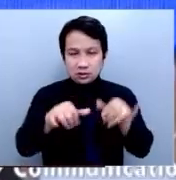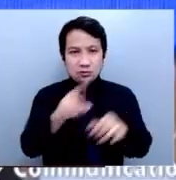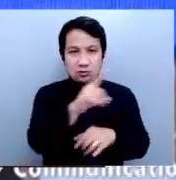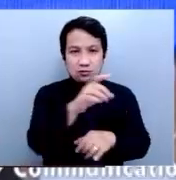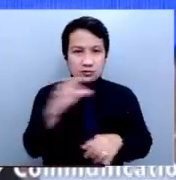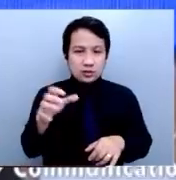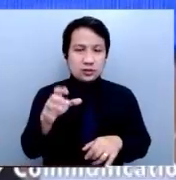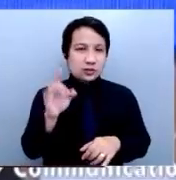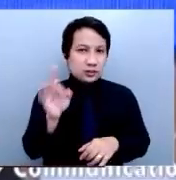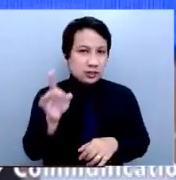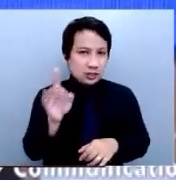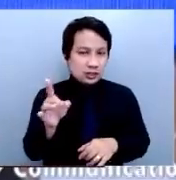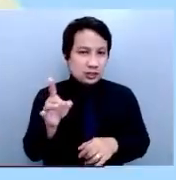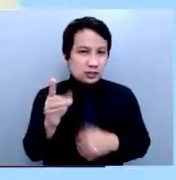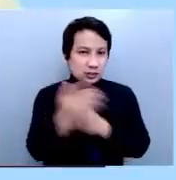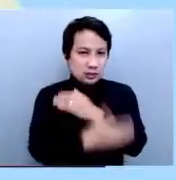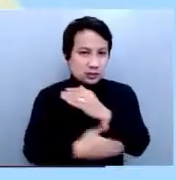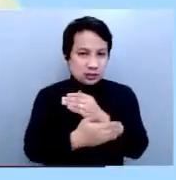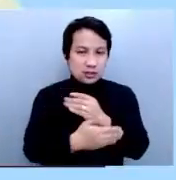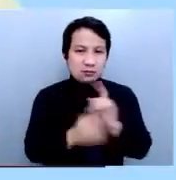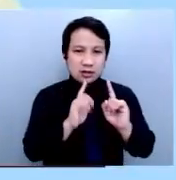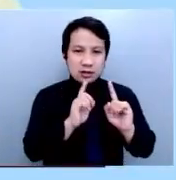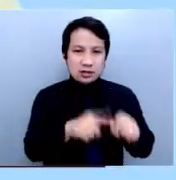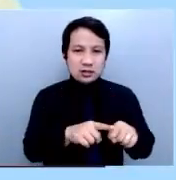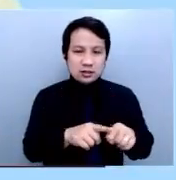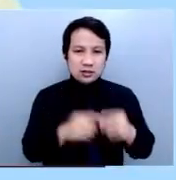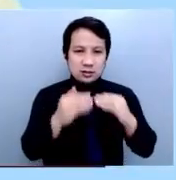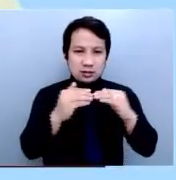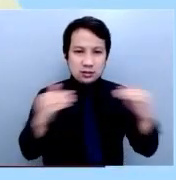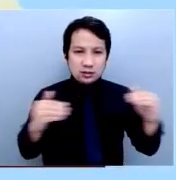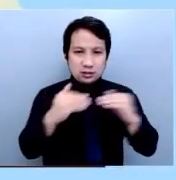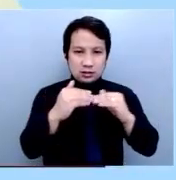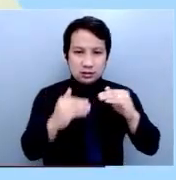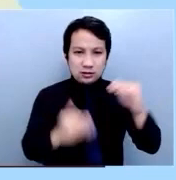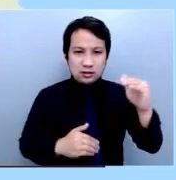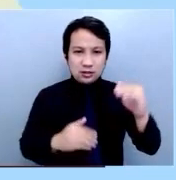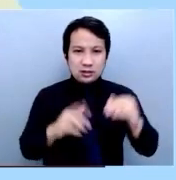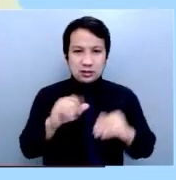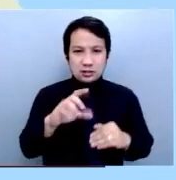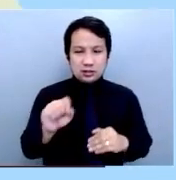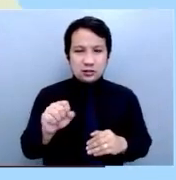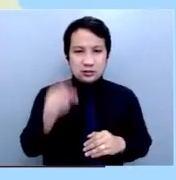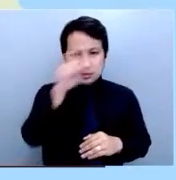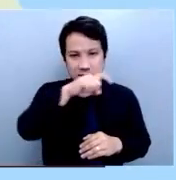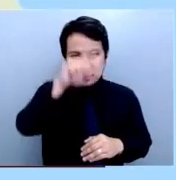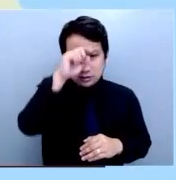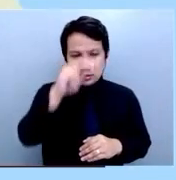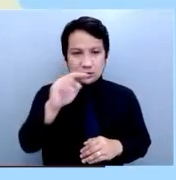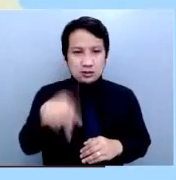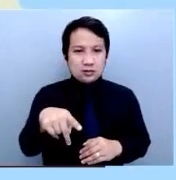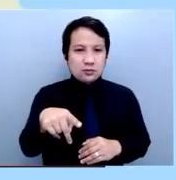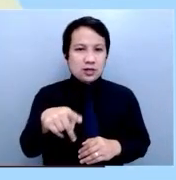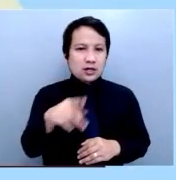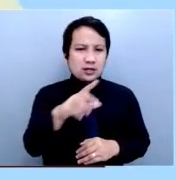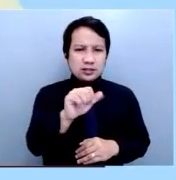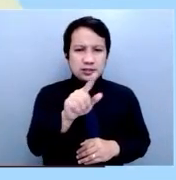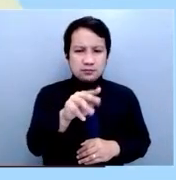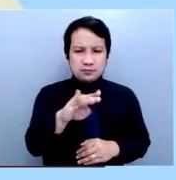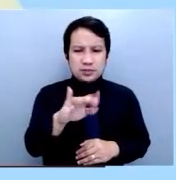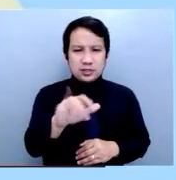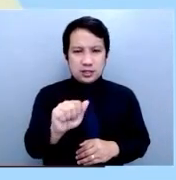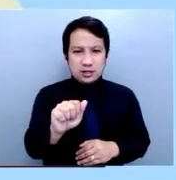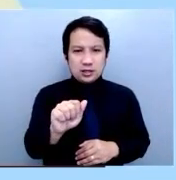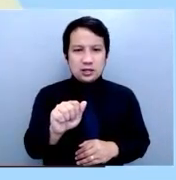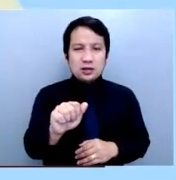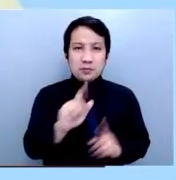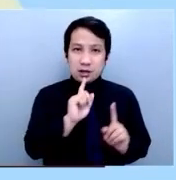180 bansang kasali sa report. Kahilera ng Pilipinas ang Algeria, Egypt, Nepal at Zambia. Lumabas din sa report